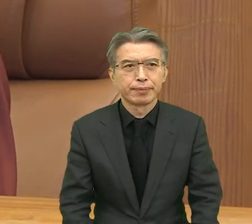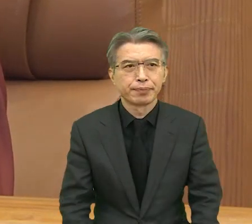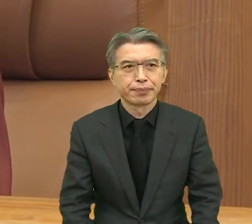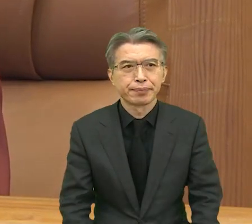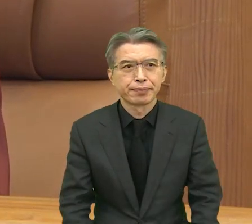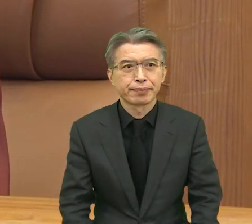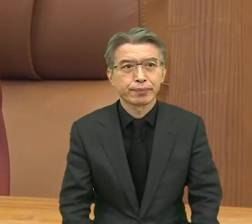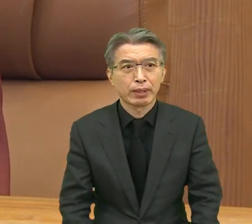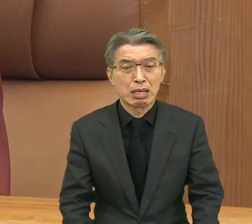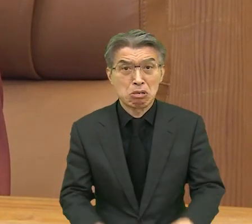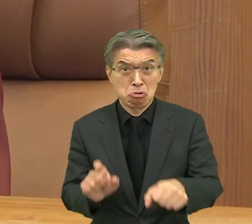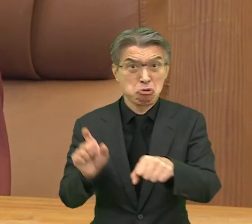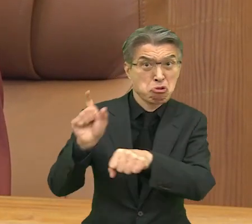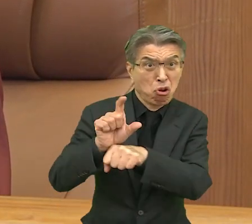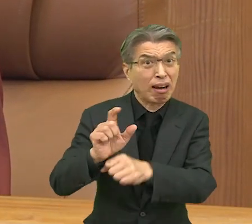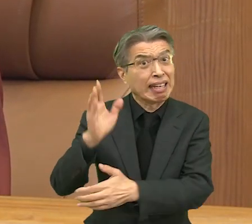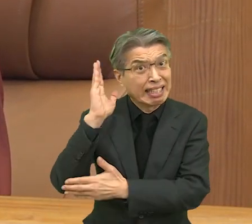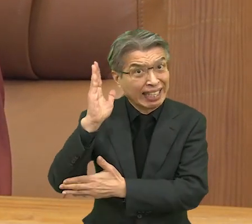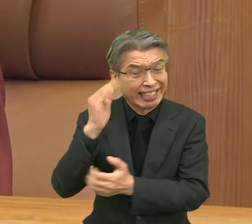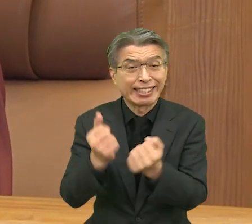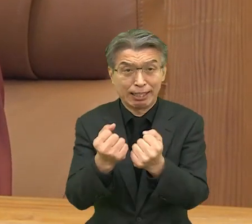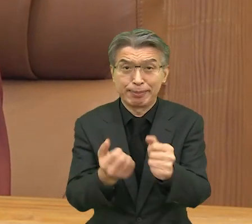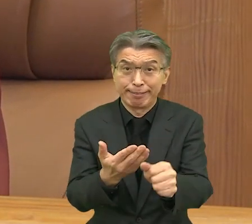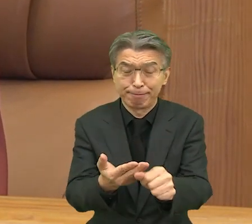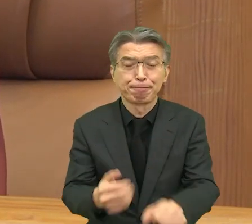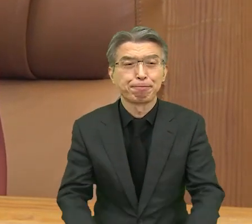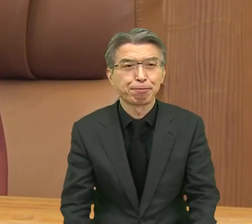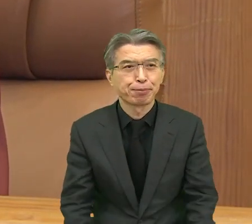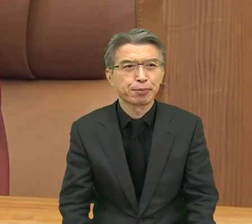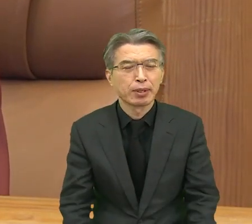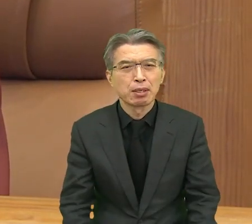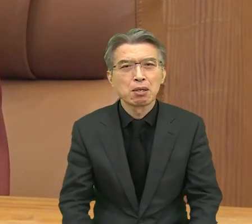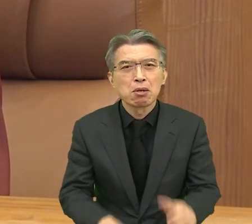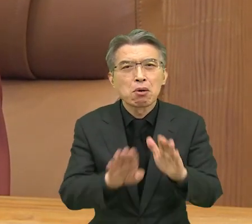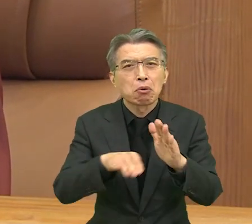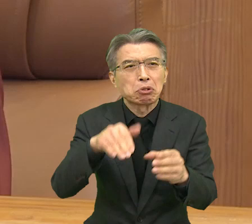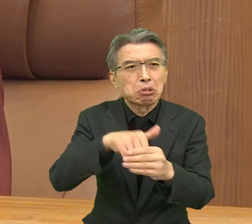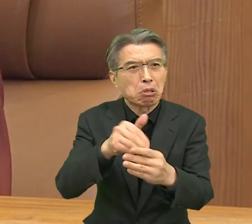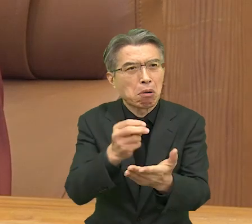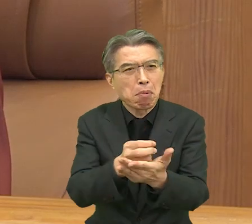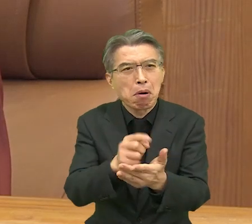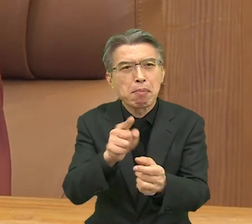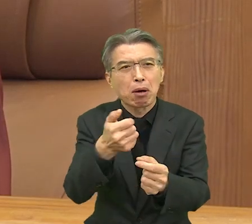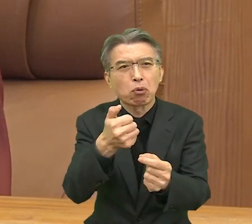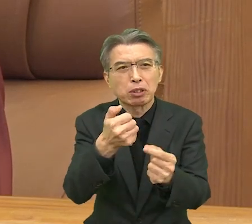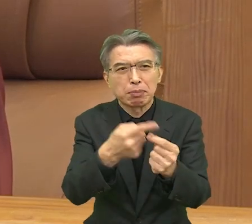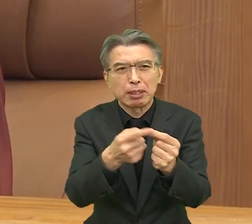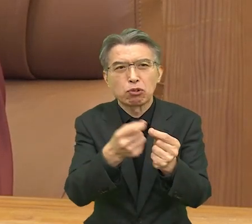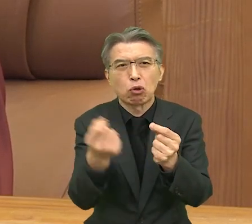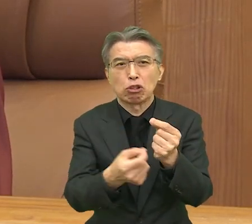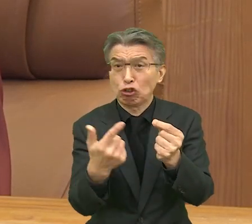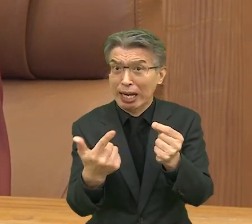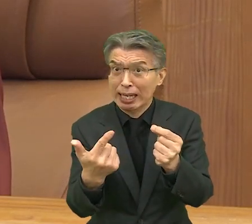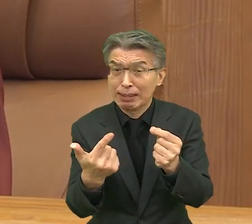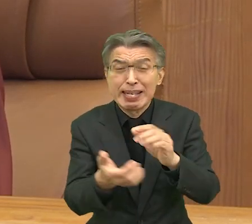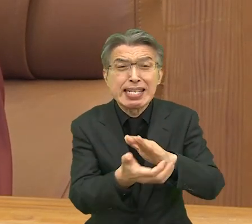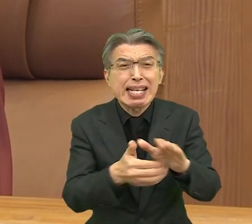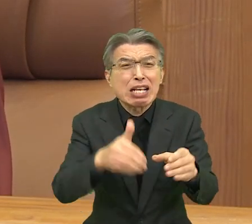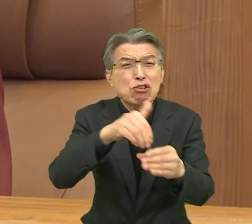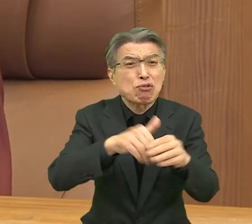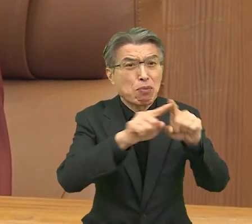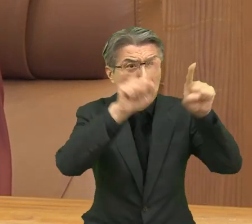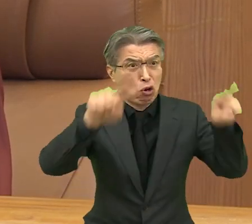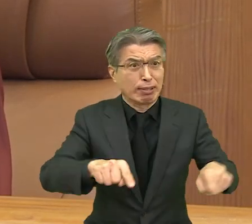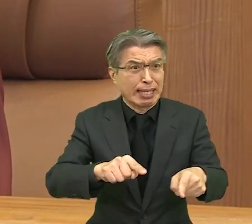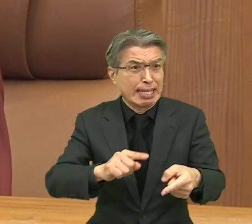재판관 김영두의 보충 의견의 요지를 말씀드리겠습니다. 공직선거법 151조 6항에서